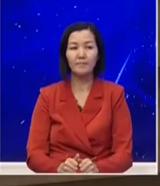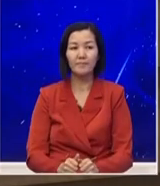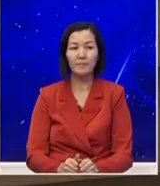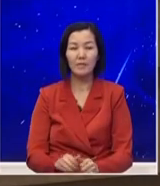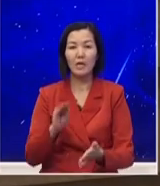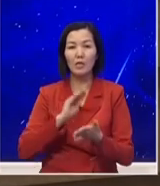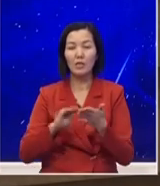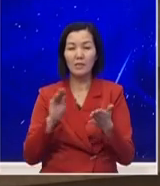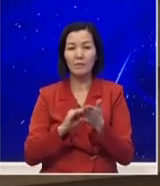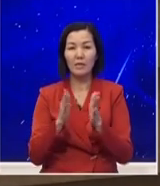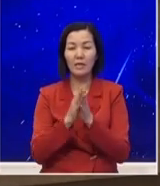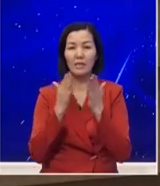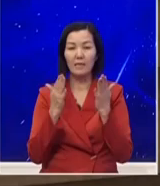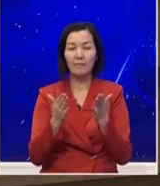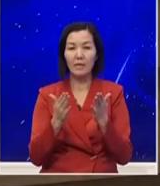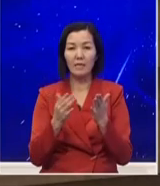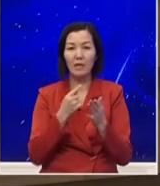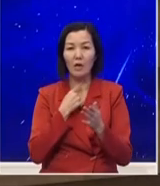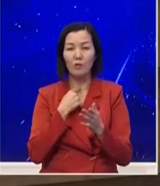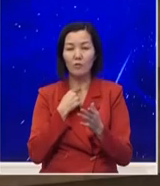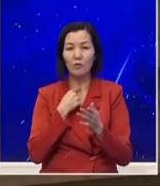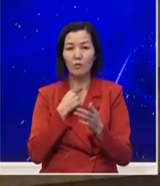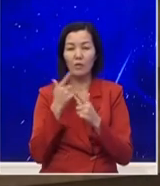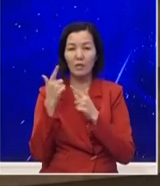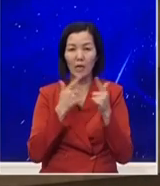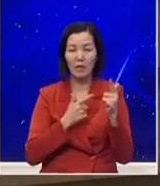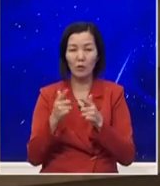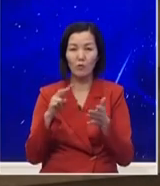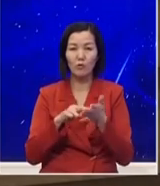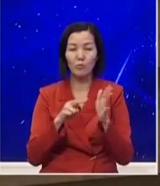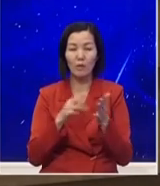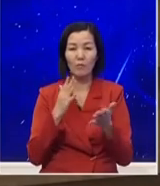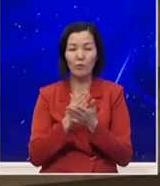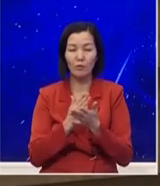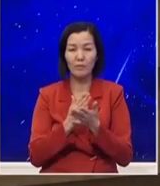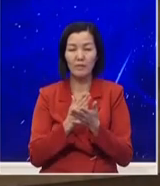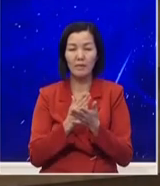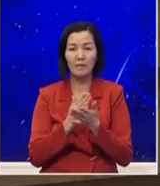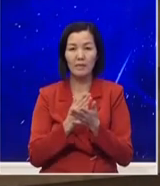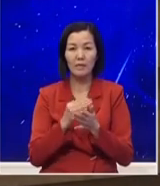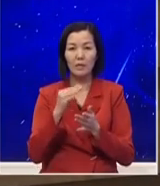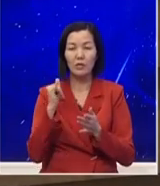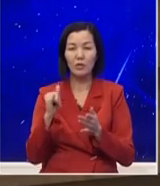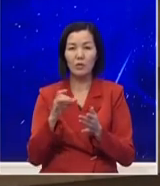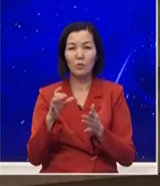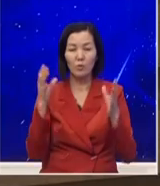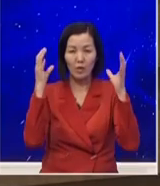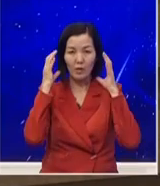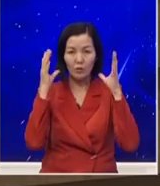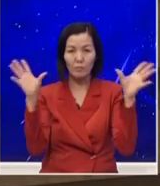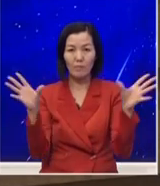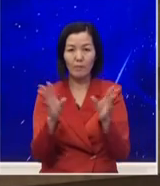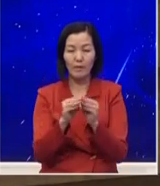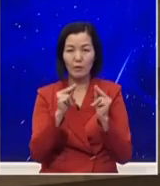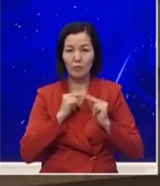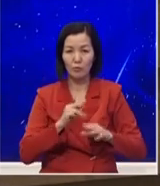Жазбаша кітаптарының аудио нұсқасын дайындауды жоспарлап отырмыз. Бұл ретте біз Жетісу радиосымен бірлесіп